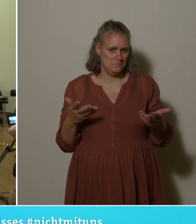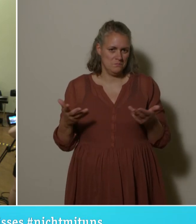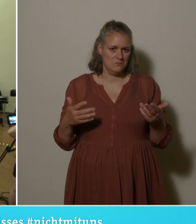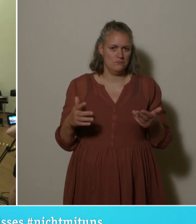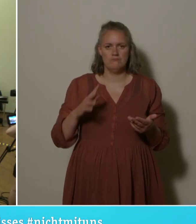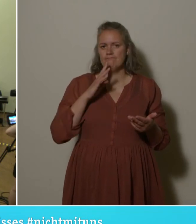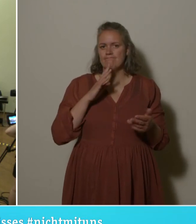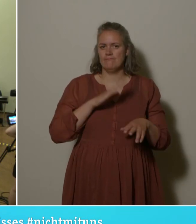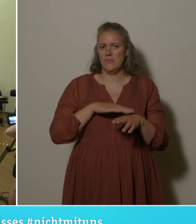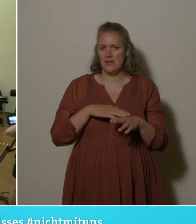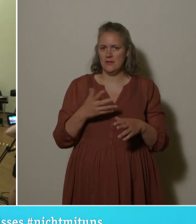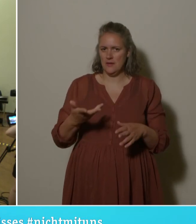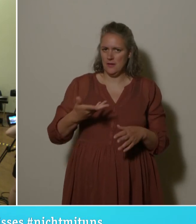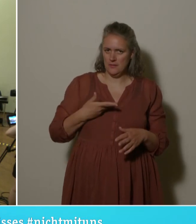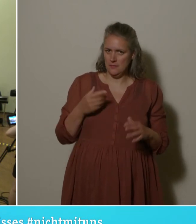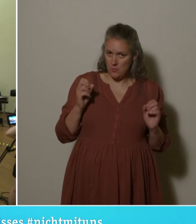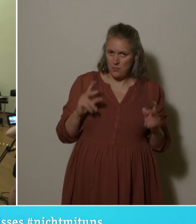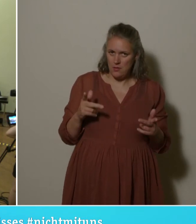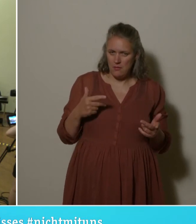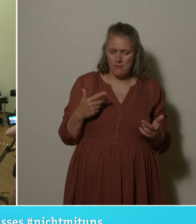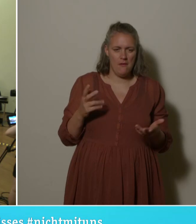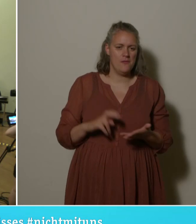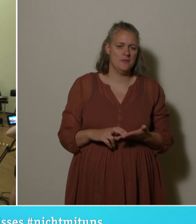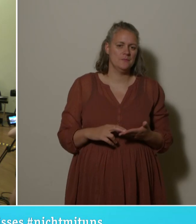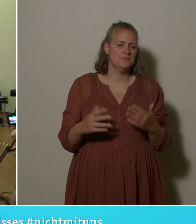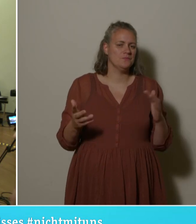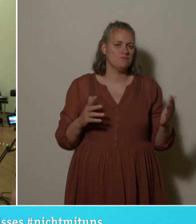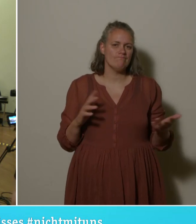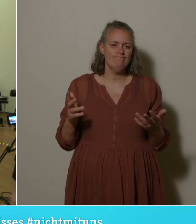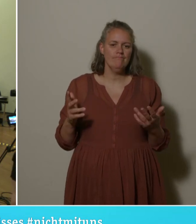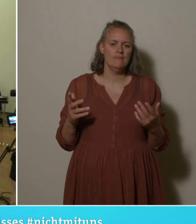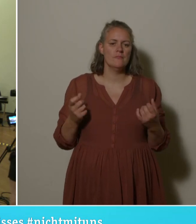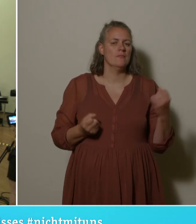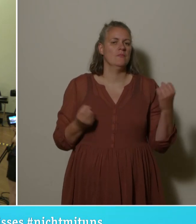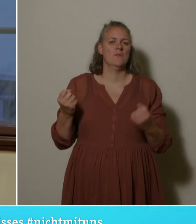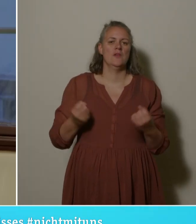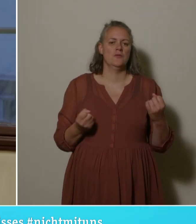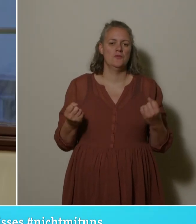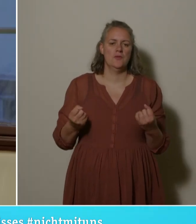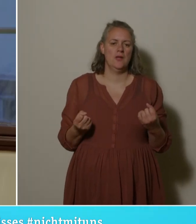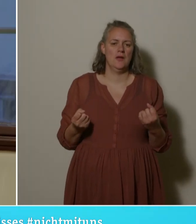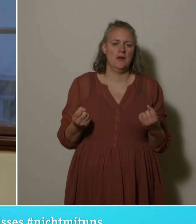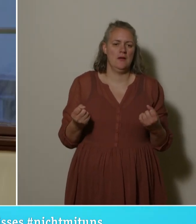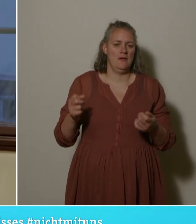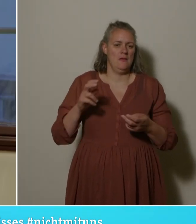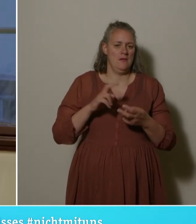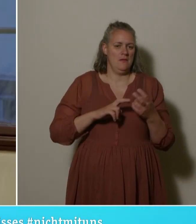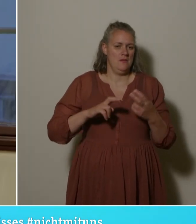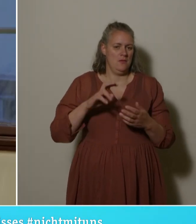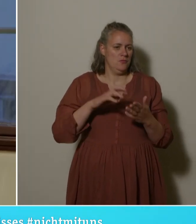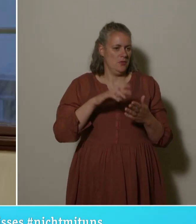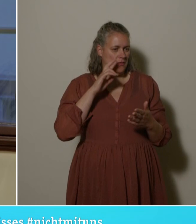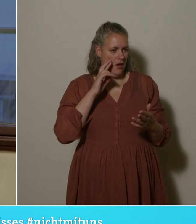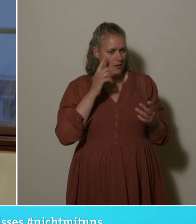hier zubilligen. Auch wenn das offensichtlich ein schwieriger Umgang mit Stadträten ist, wenn man inhaltlich eine